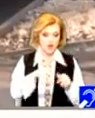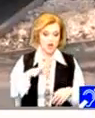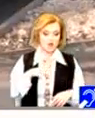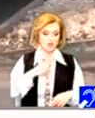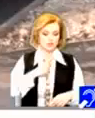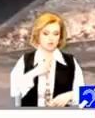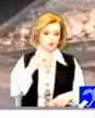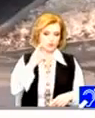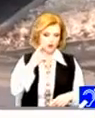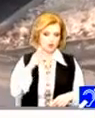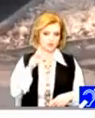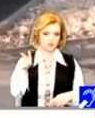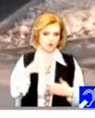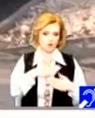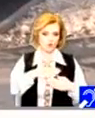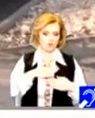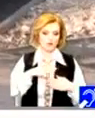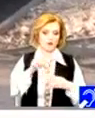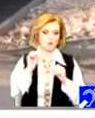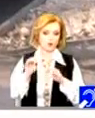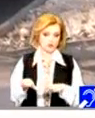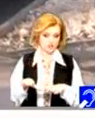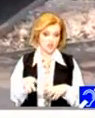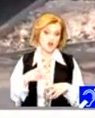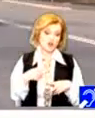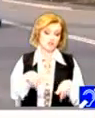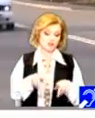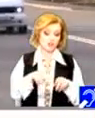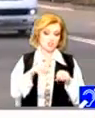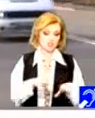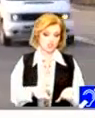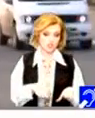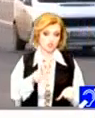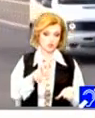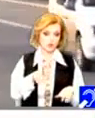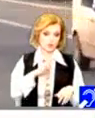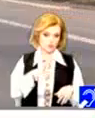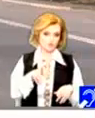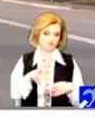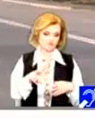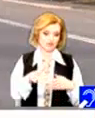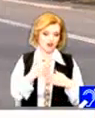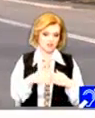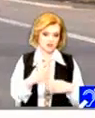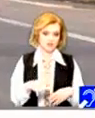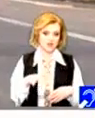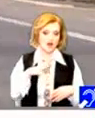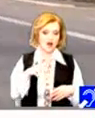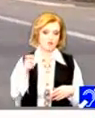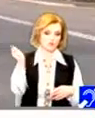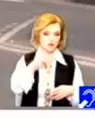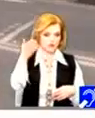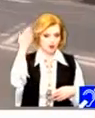l-a părăsit și împreună cu un amic a decis să se răzbune. Amantul femeii a fost lovit până și-a pierdut cunoștința, apoi a fost urcat într-o